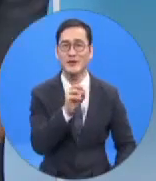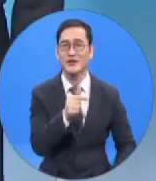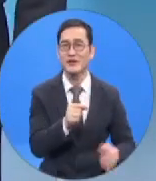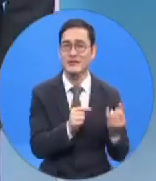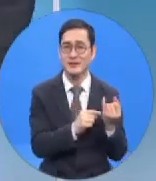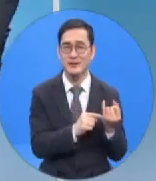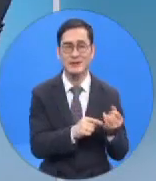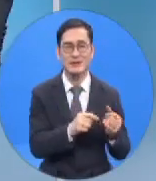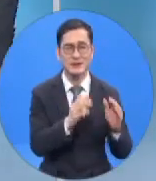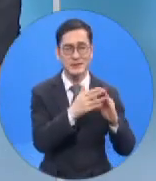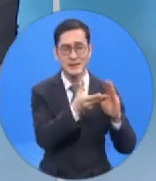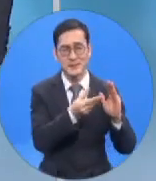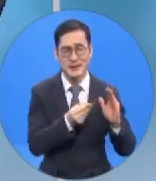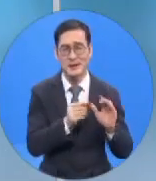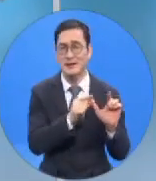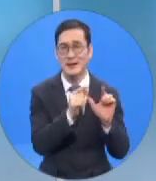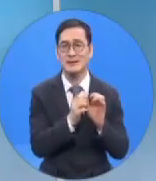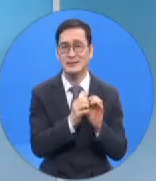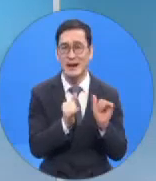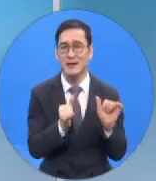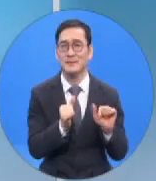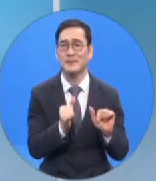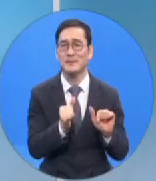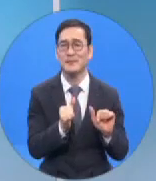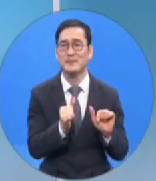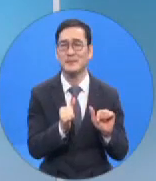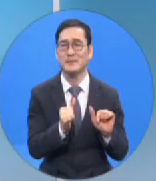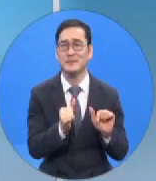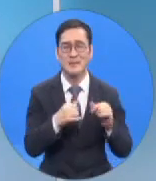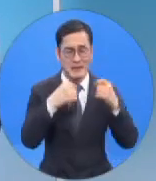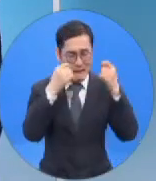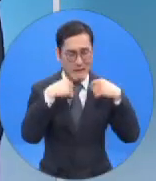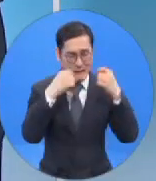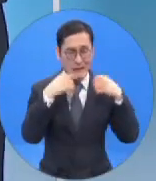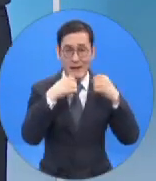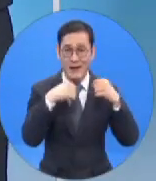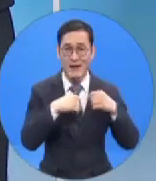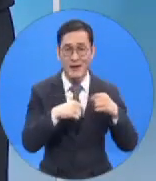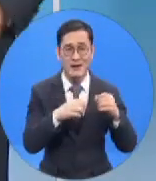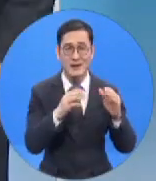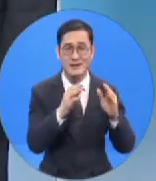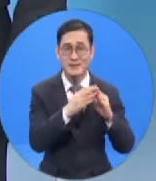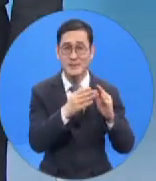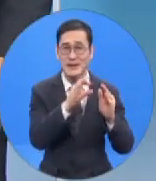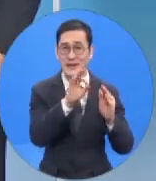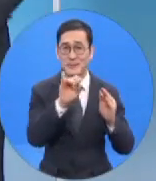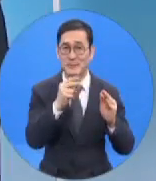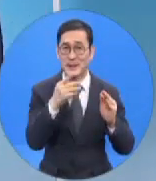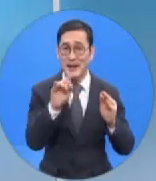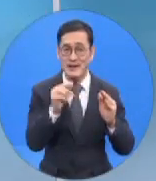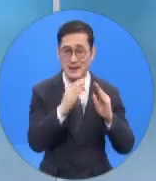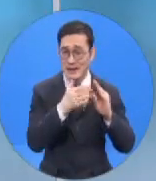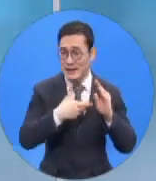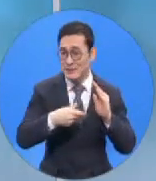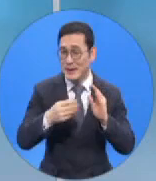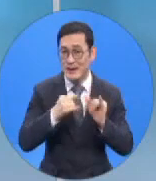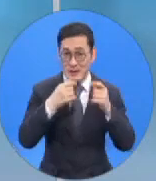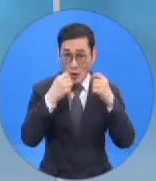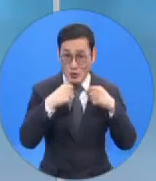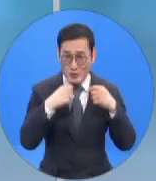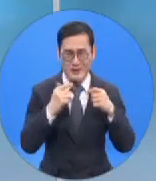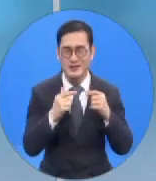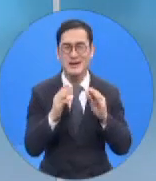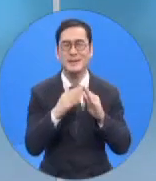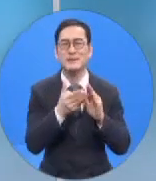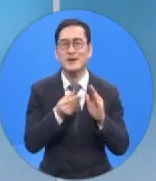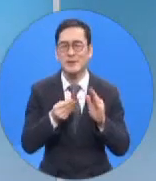중요하다라고 생각한다고 발언을 했는데 임대인은 집 주인이죠. 임차인이 세입자를 말하죠. 박 후보는 지난달